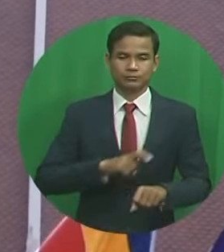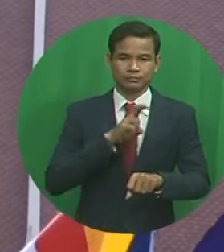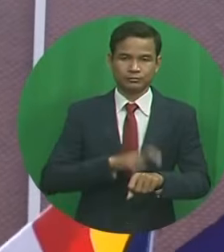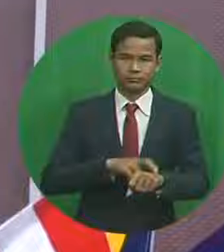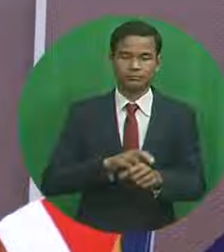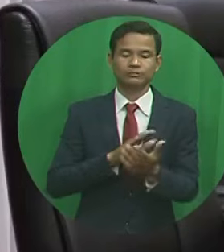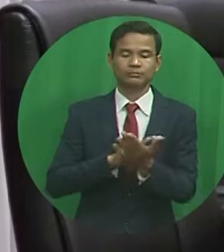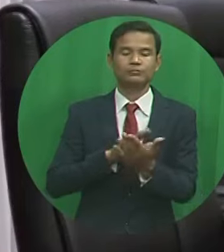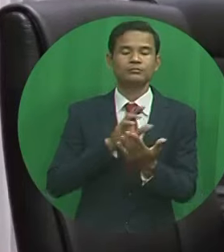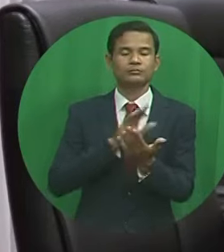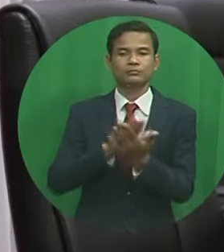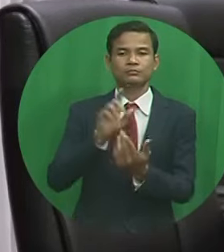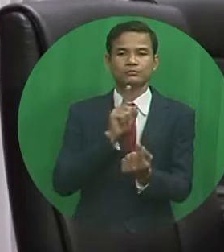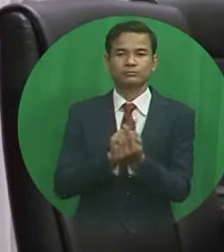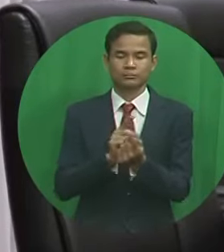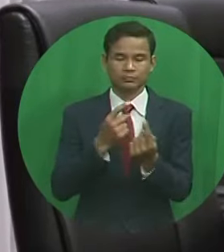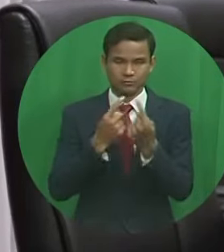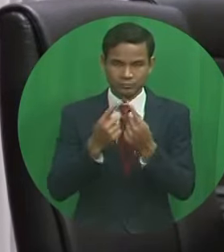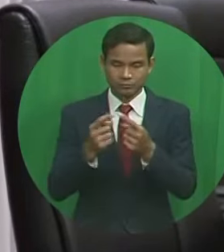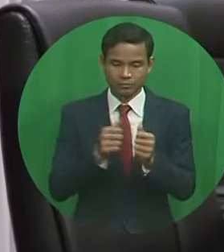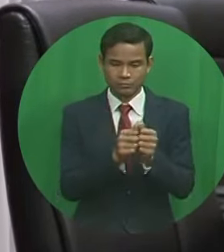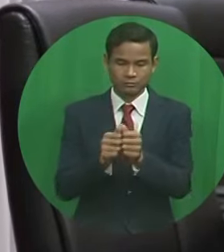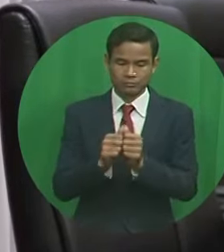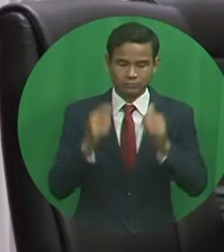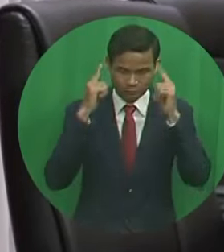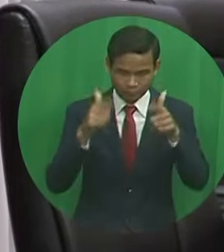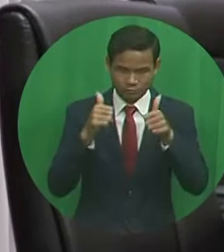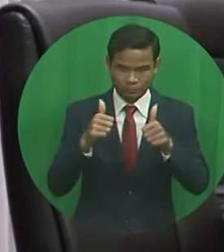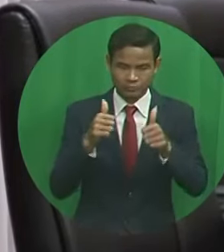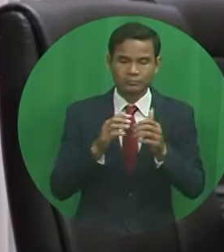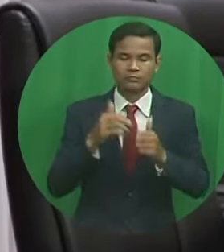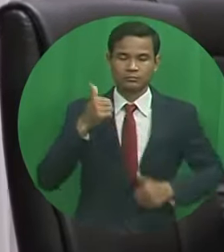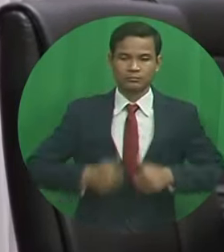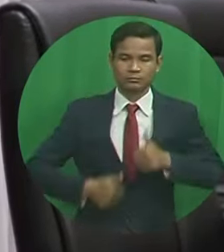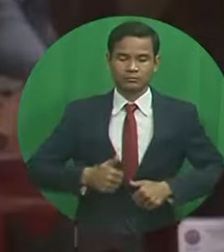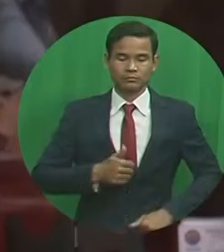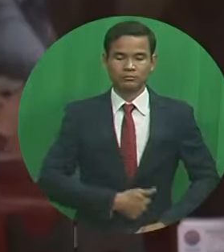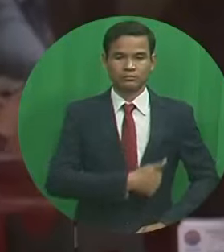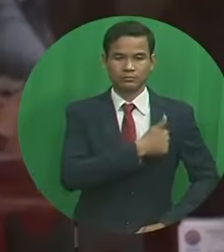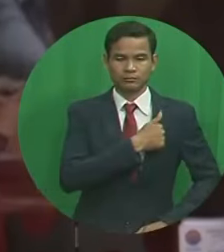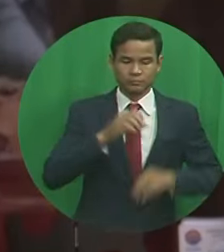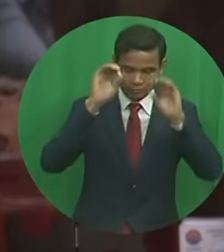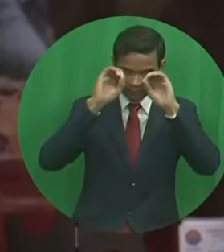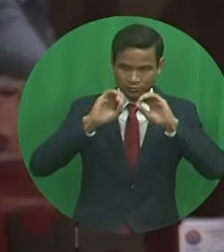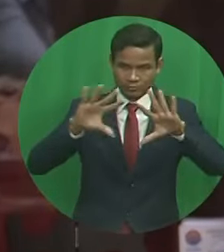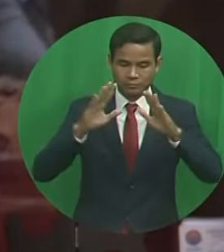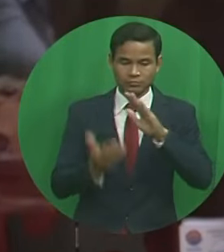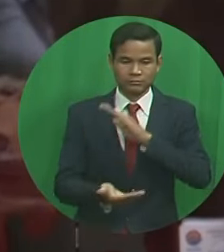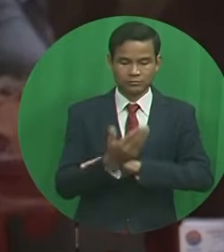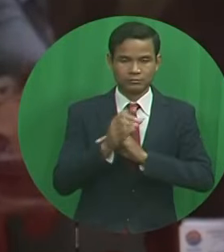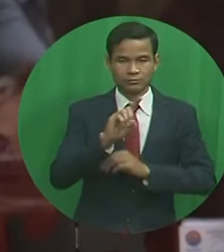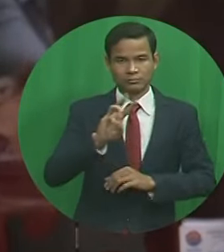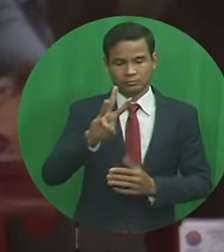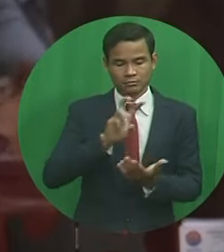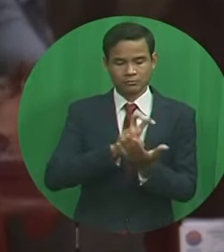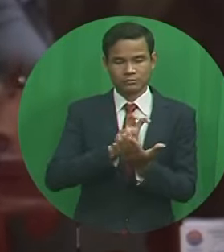ញចូលជួបសម្ដែងការគួសមនិងពិភាក្សាការងារជាមួយឯកឧត្តមនេតភត្រារដ្ឋមន្ត្រីក្រសួងបរិមាននៅព្រឹកថ្ងៃទី